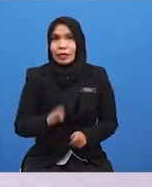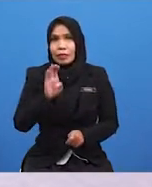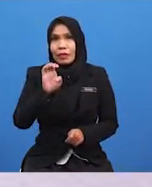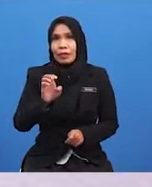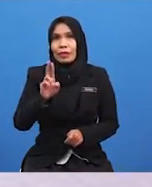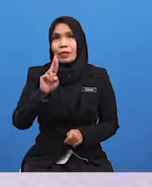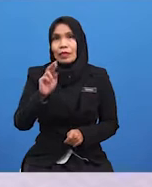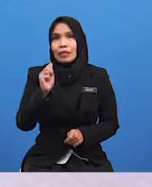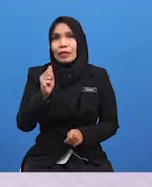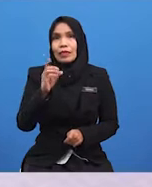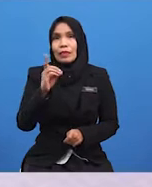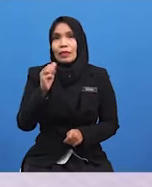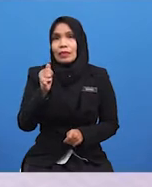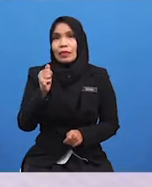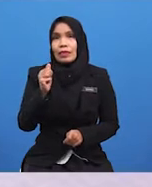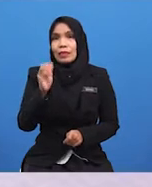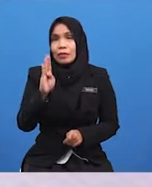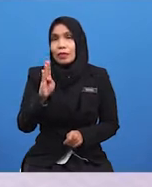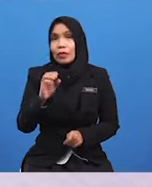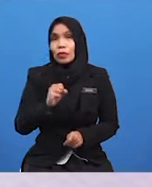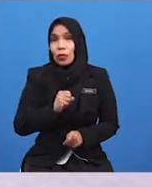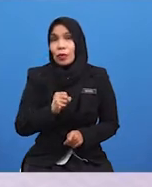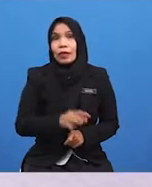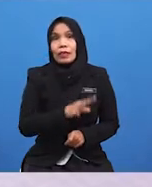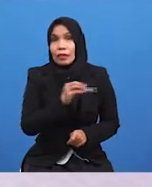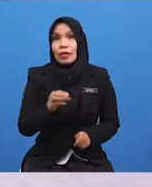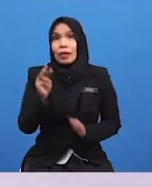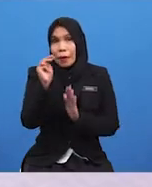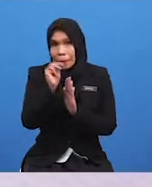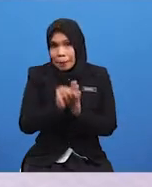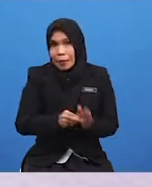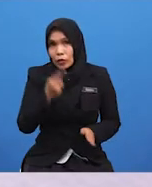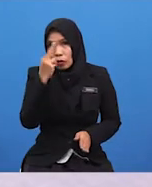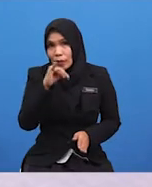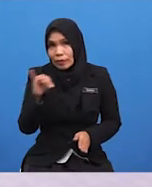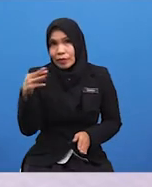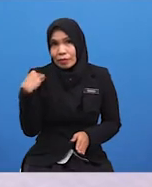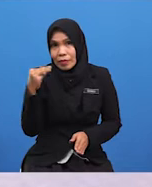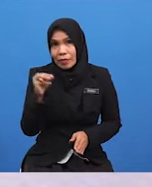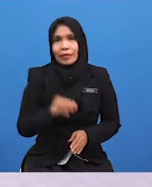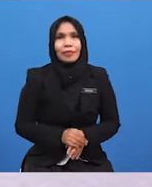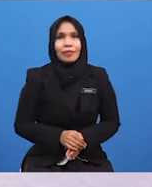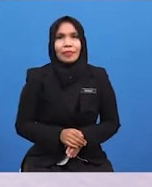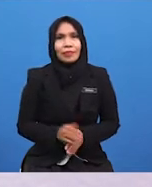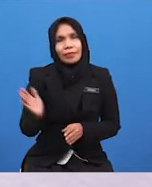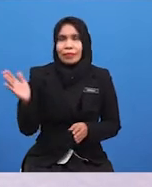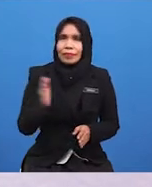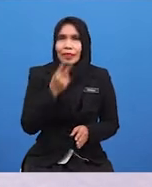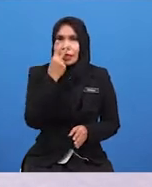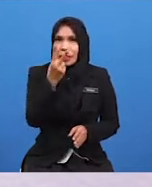setia se Mango hormati bracket murid kalian Mari kita lihat